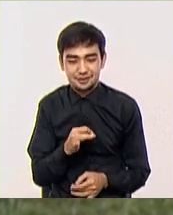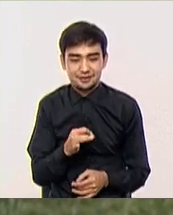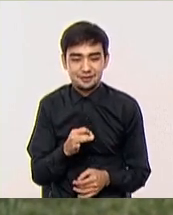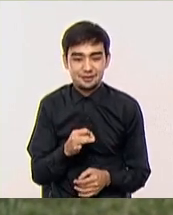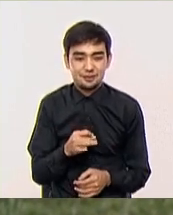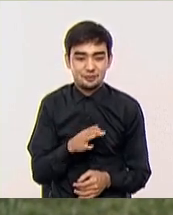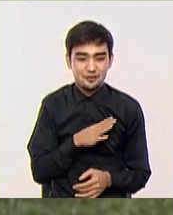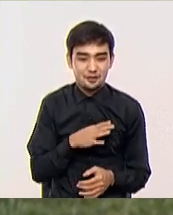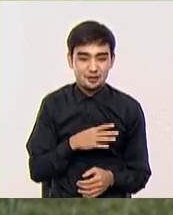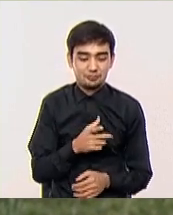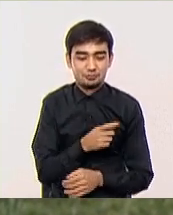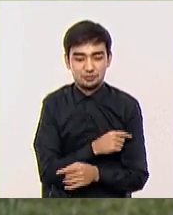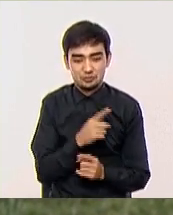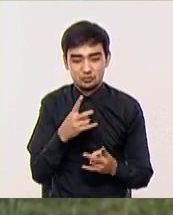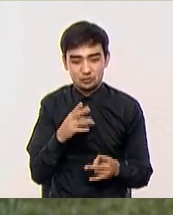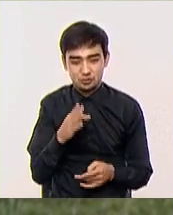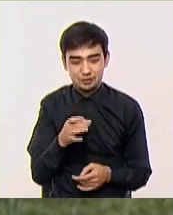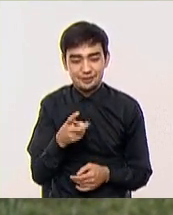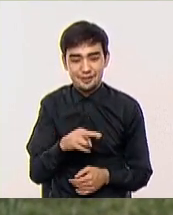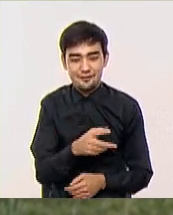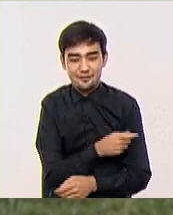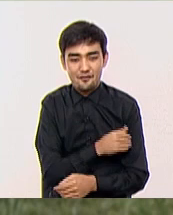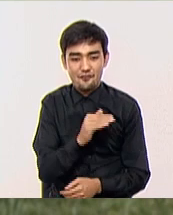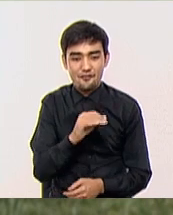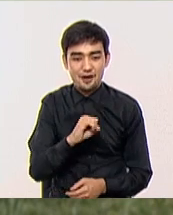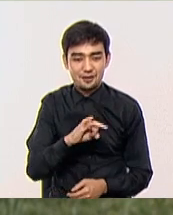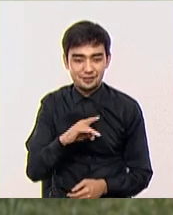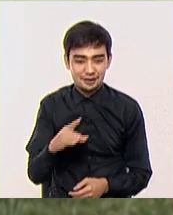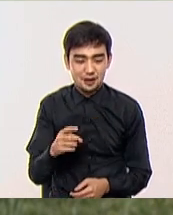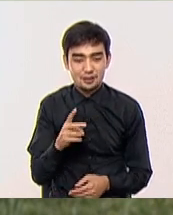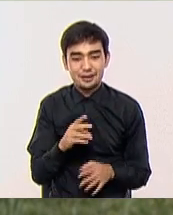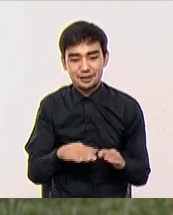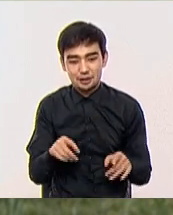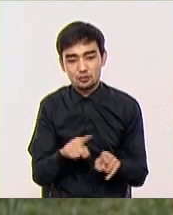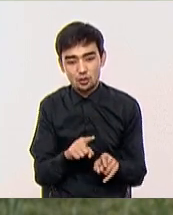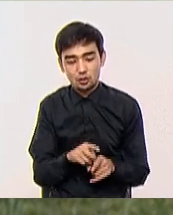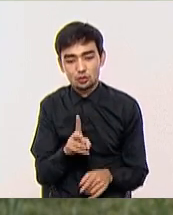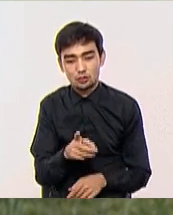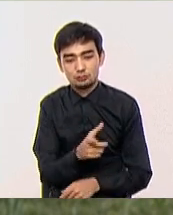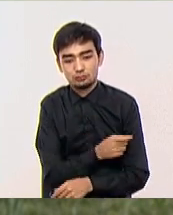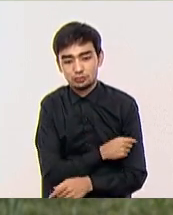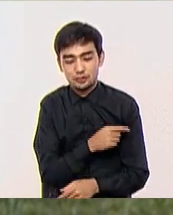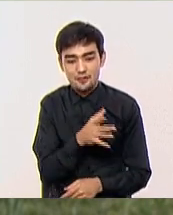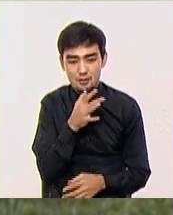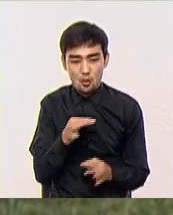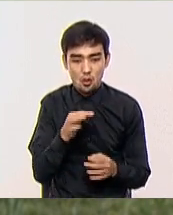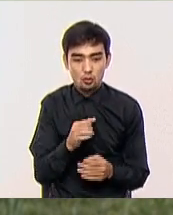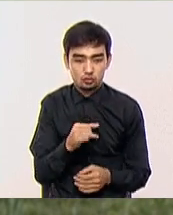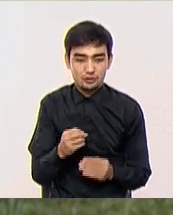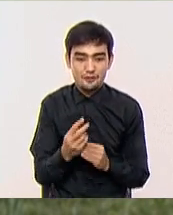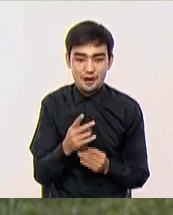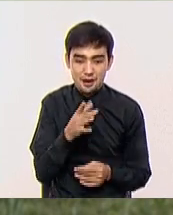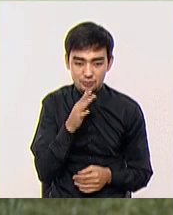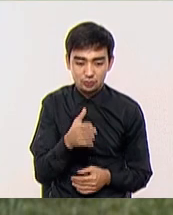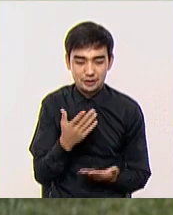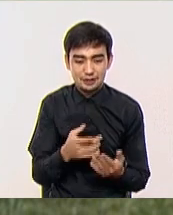скажем, выбывает из категории для вакцинации Pfizer. Также по детям. Кому-то может к этому времени уже исполнится 12, соответственно,